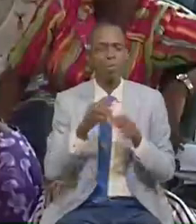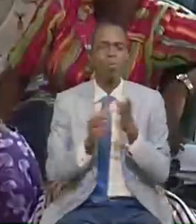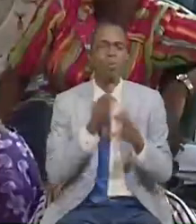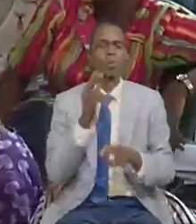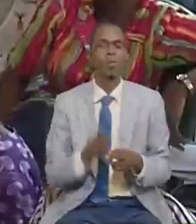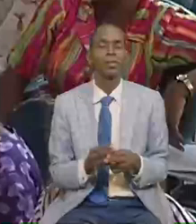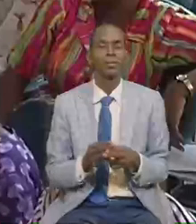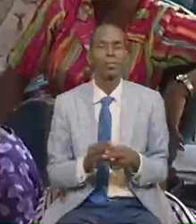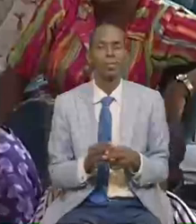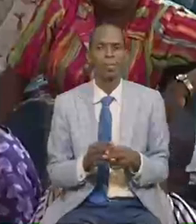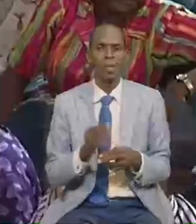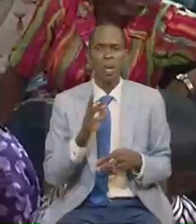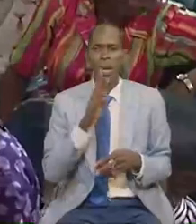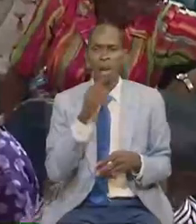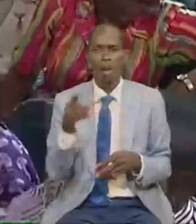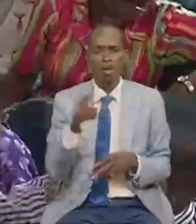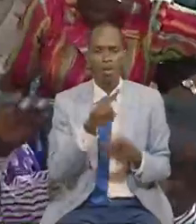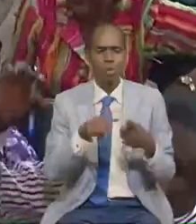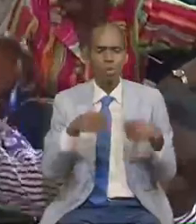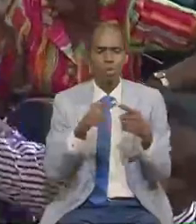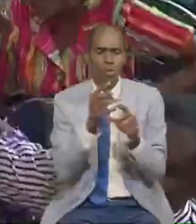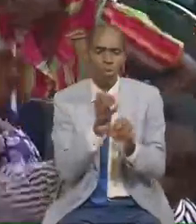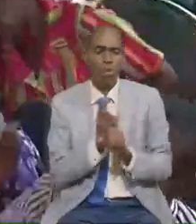est-ce que tu vas saisir ton opportunité